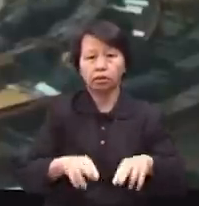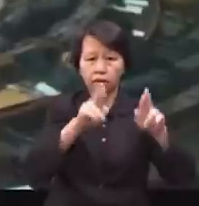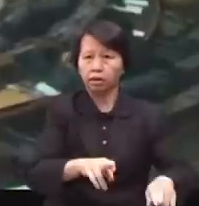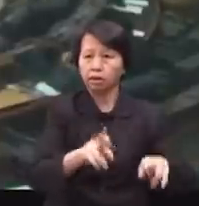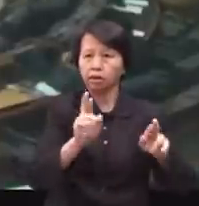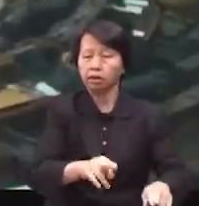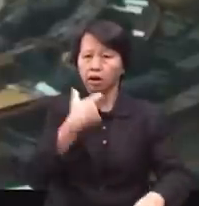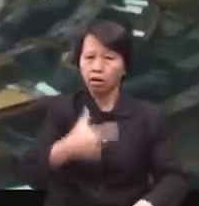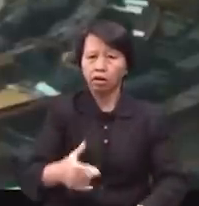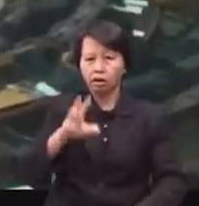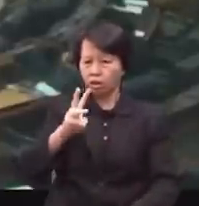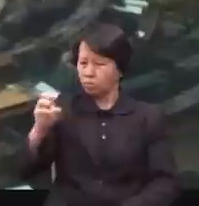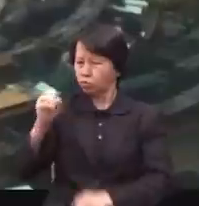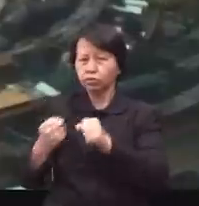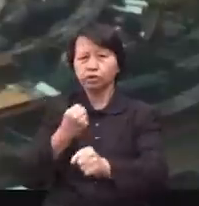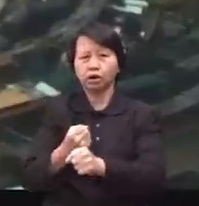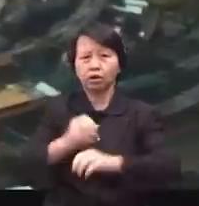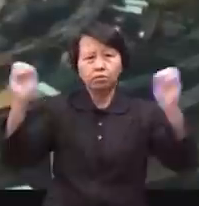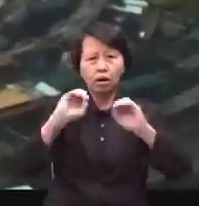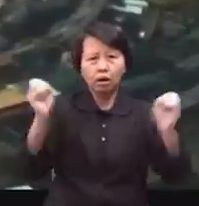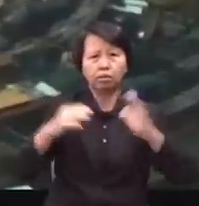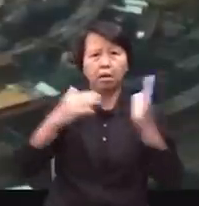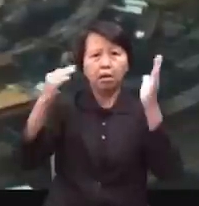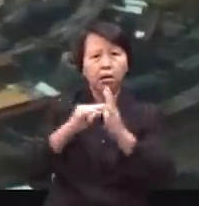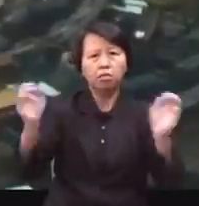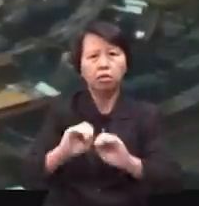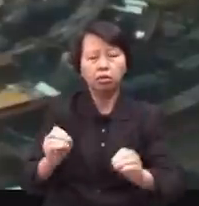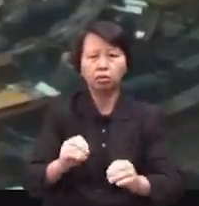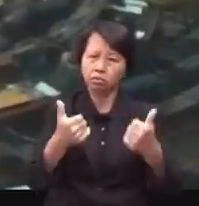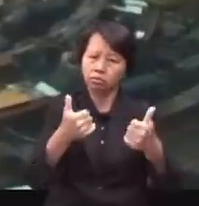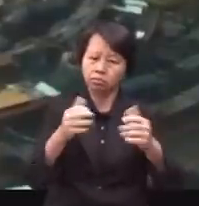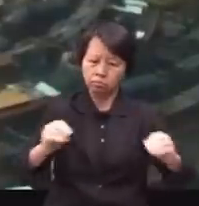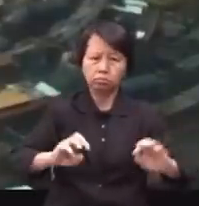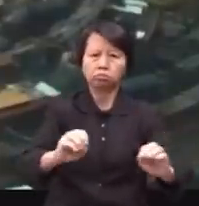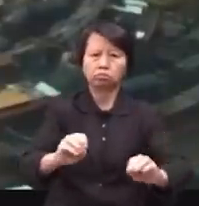selama 60 lebih tahu tak selesai